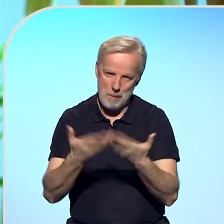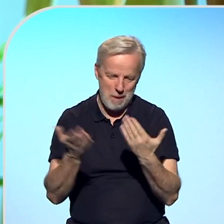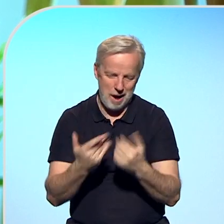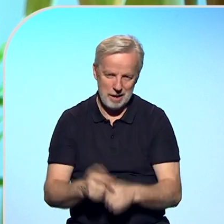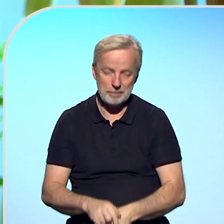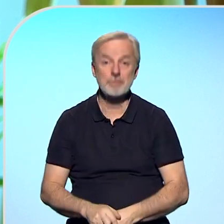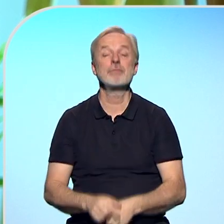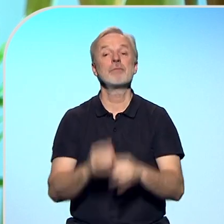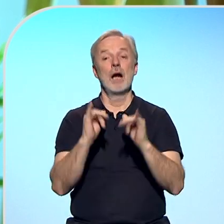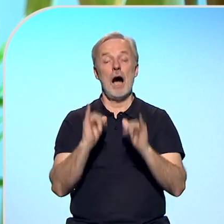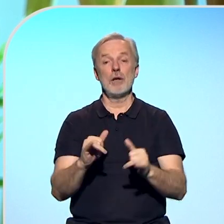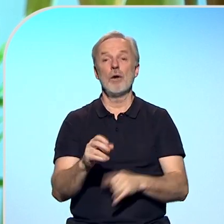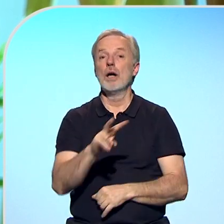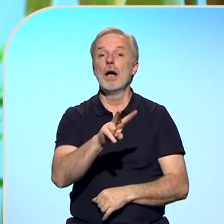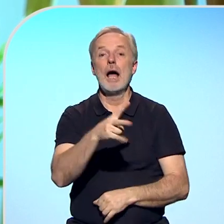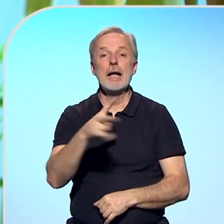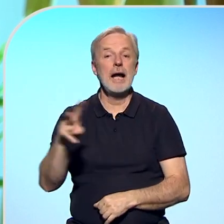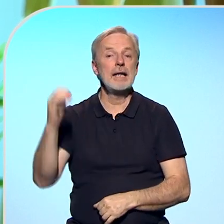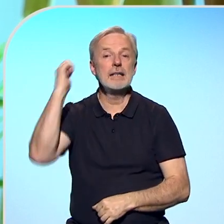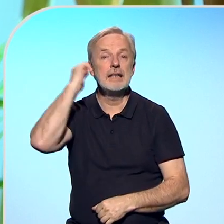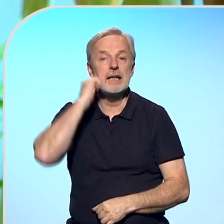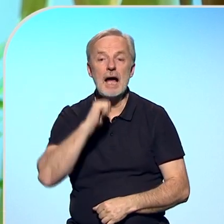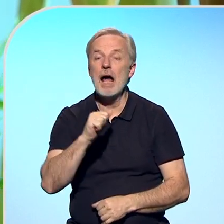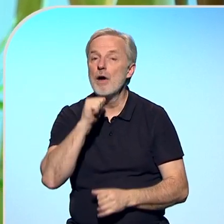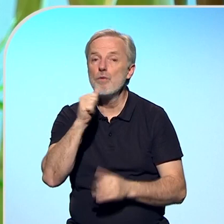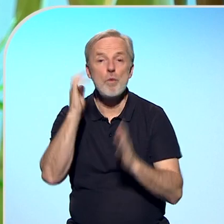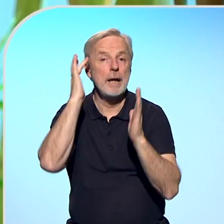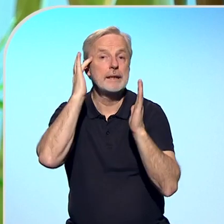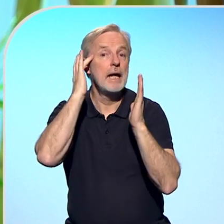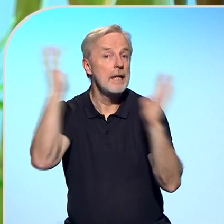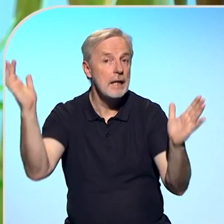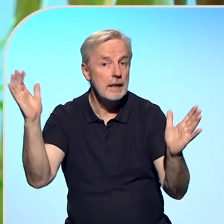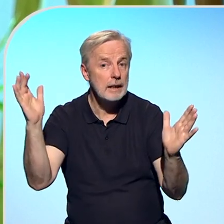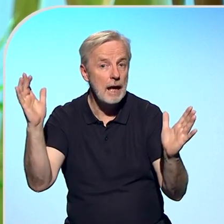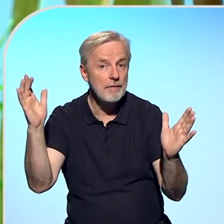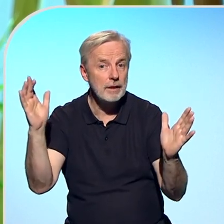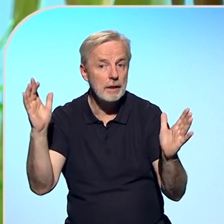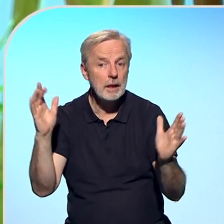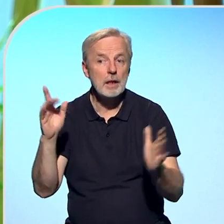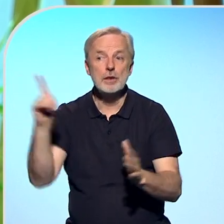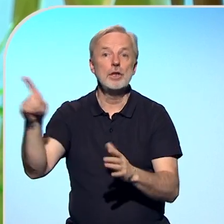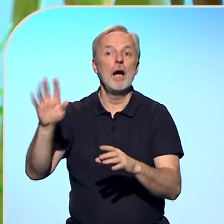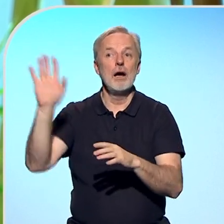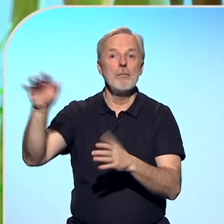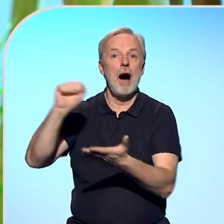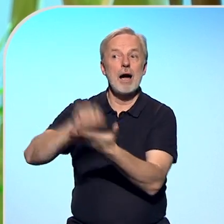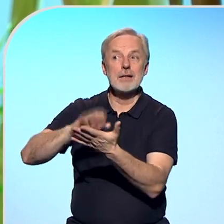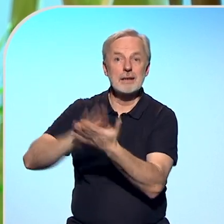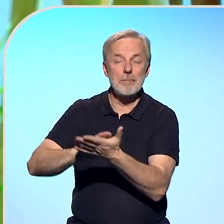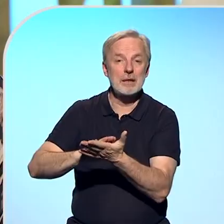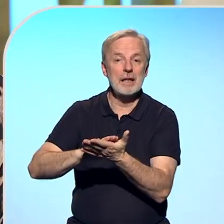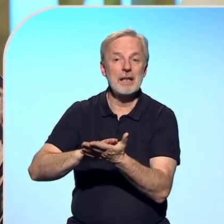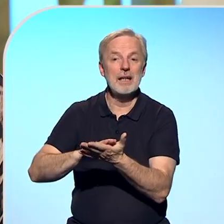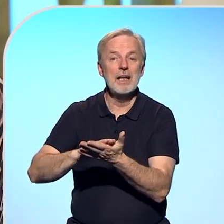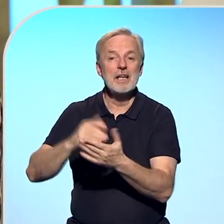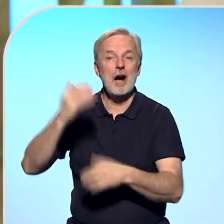že ľudia ani nevedia o tom, že majú nejaké, nazvem to, čierne záznamy v bankovných a nebankovných registroch. Takže